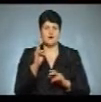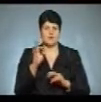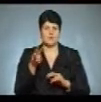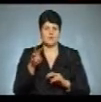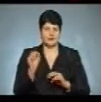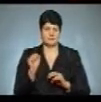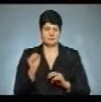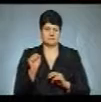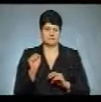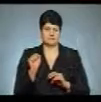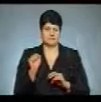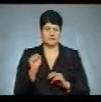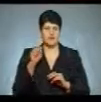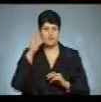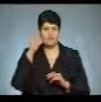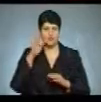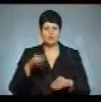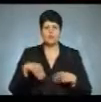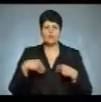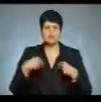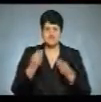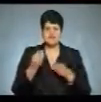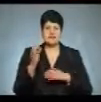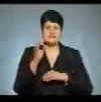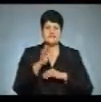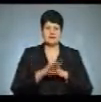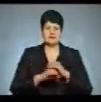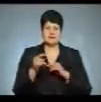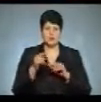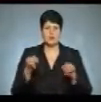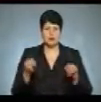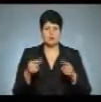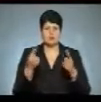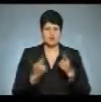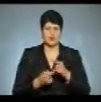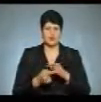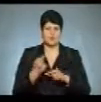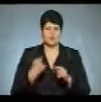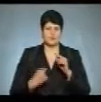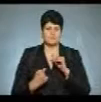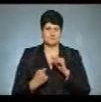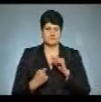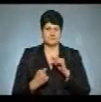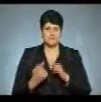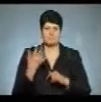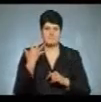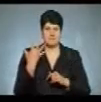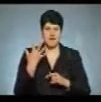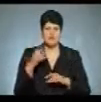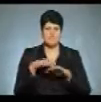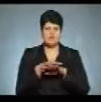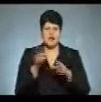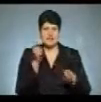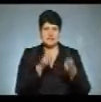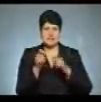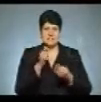Водопостачання у 12 багатоповерхівках мікрорайону «Східний» в Тернополі відновили. 5 маскувальних сіток передали